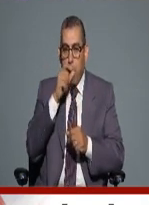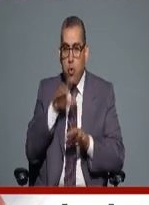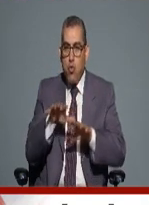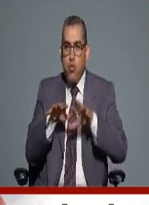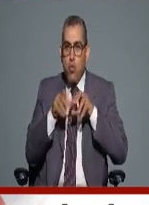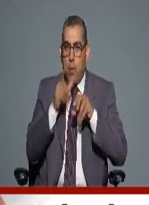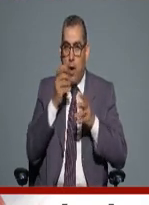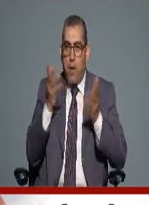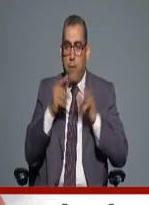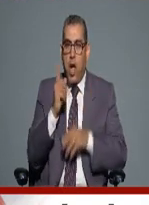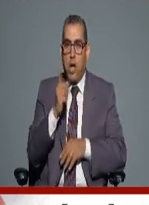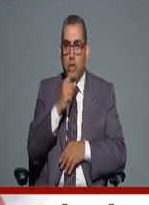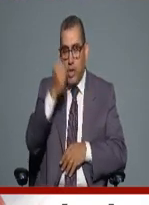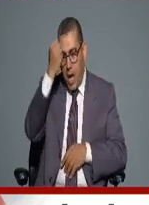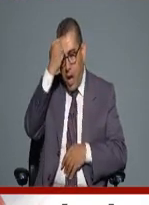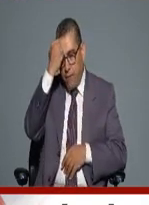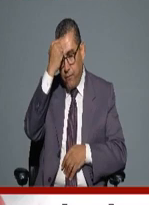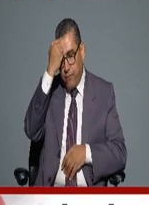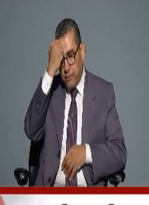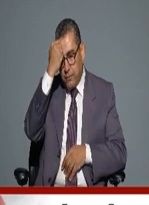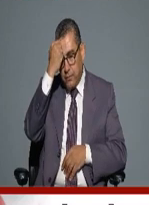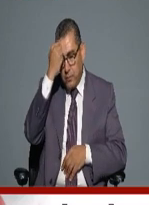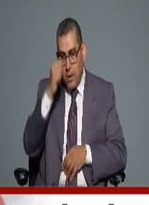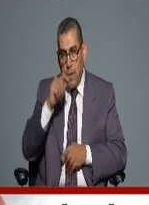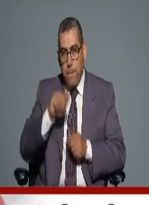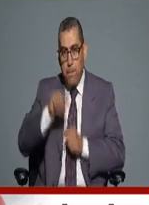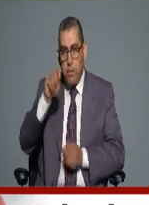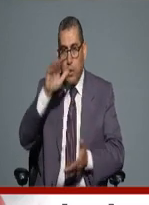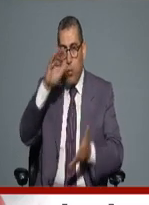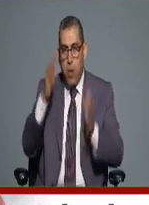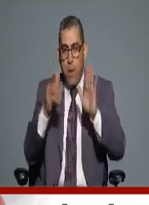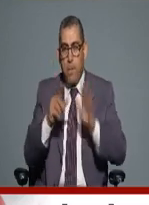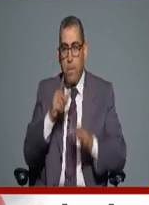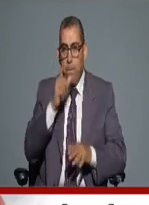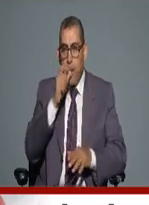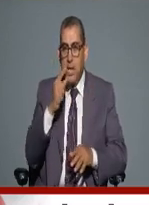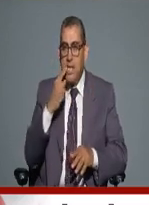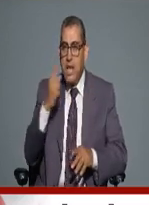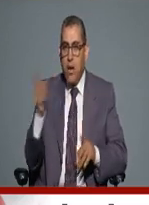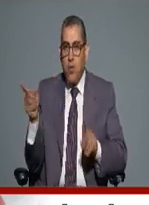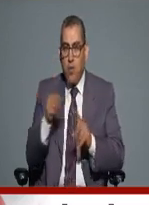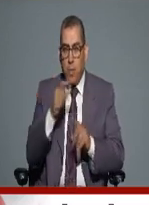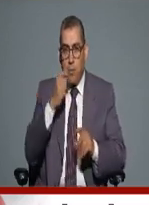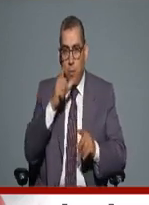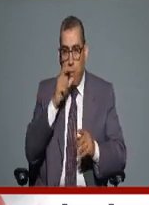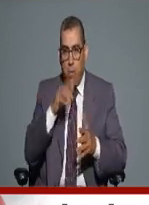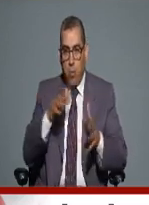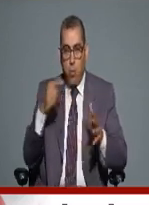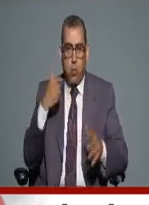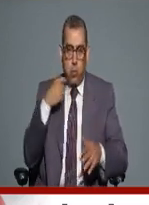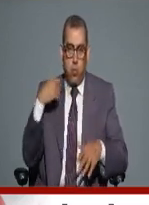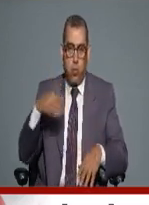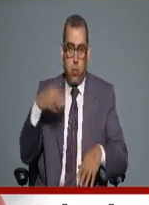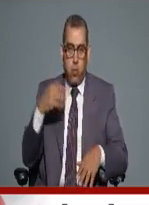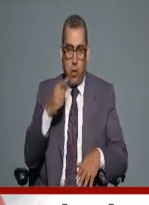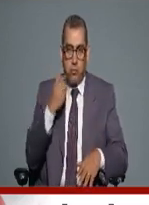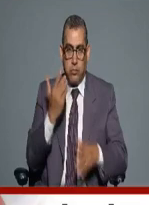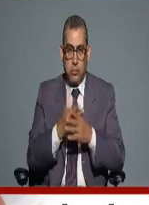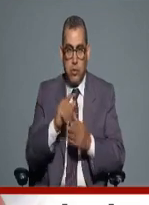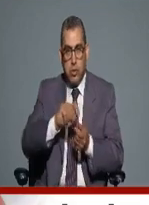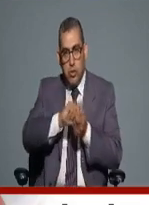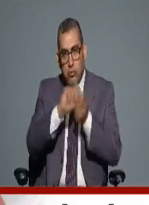من 11000 متر مكعب مية في السنة، والحقيقة ده رقم كبير جدا. فيمكن